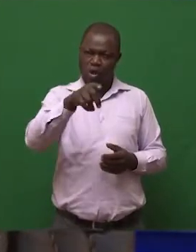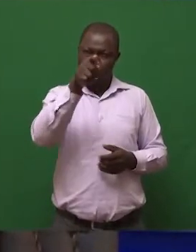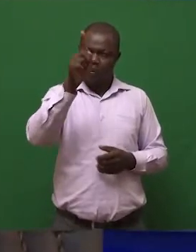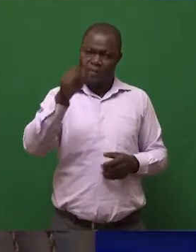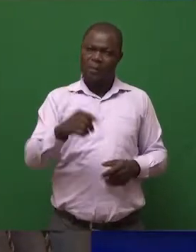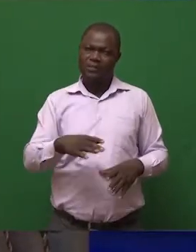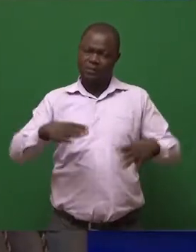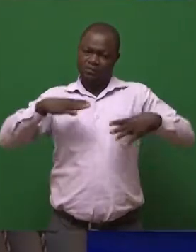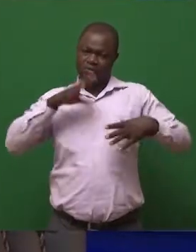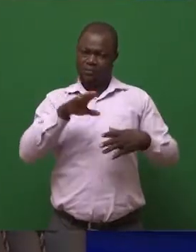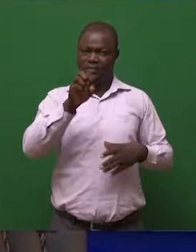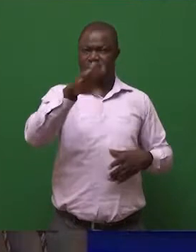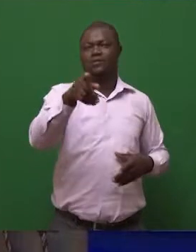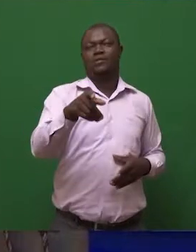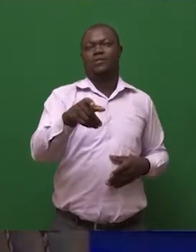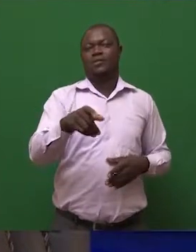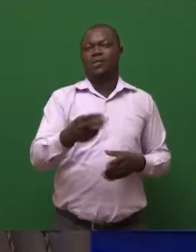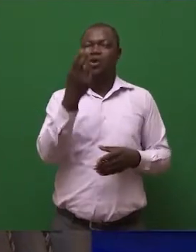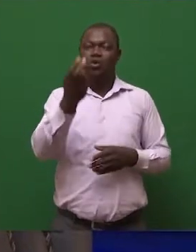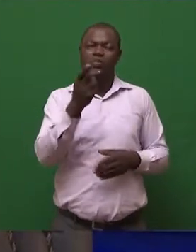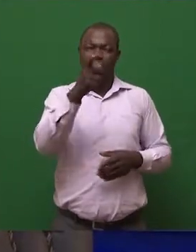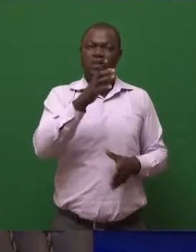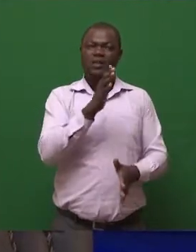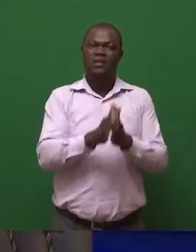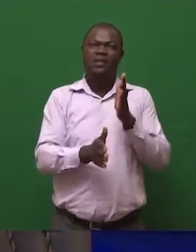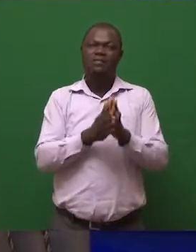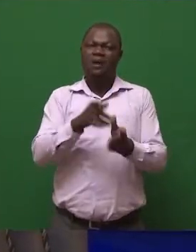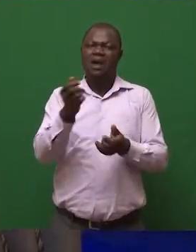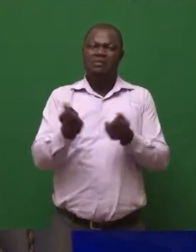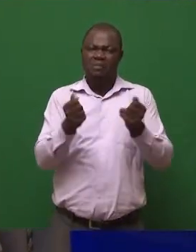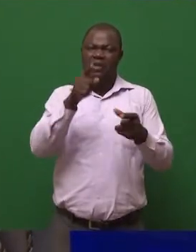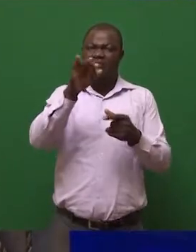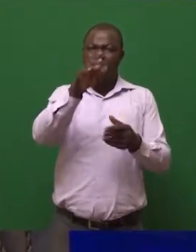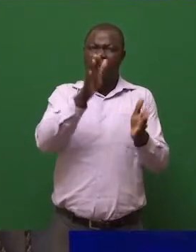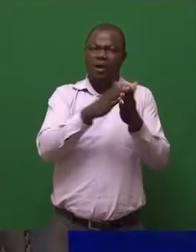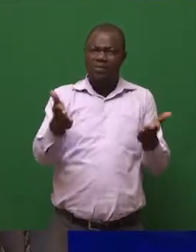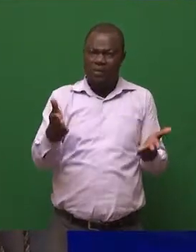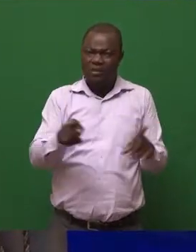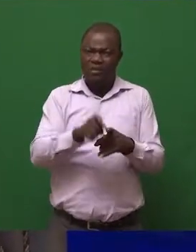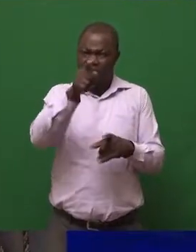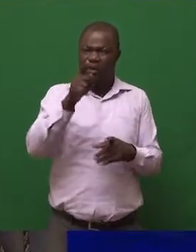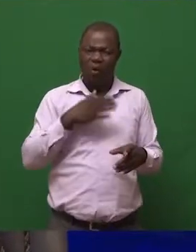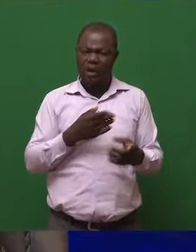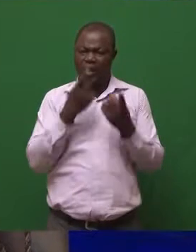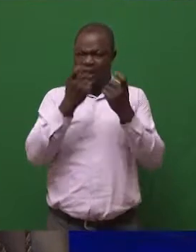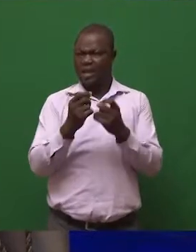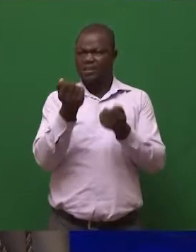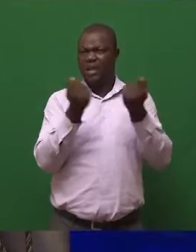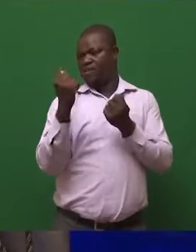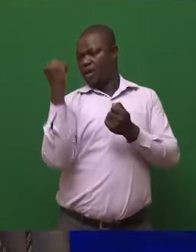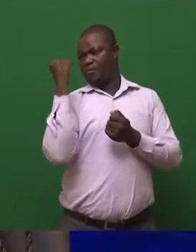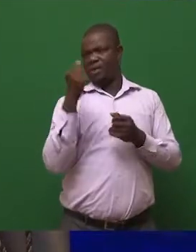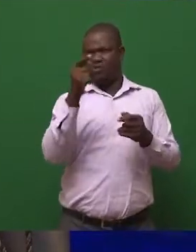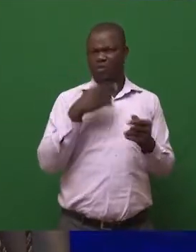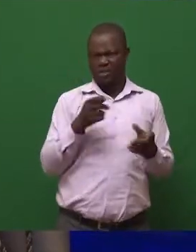vanhu zvikoshesei mufunge mese makakosha kombi haifambe kana uyo uripo usipo iwo ndiwo utaura kuti unoenda